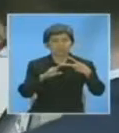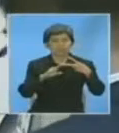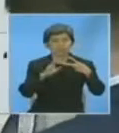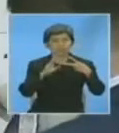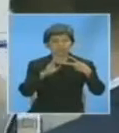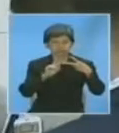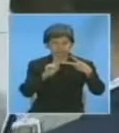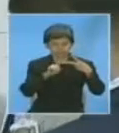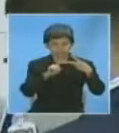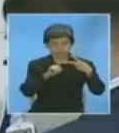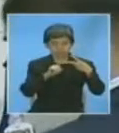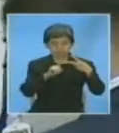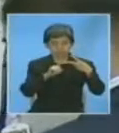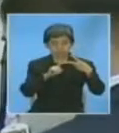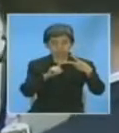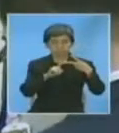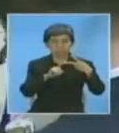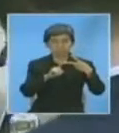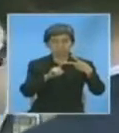สุรชัย